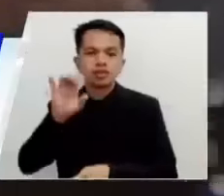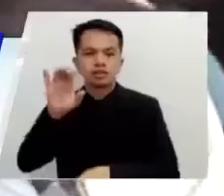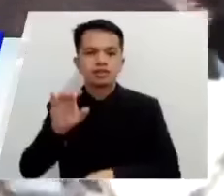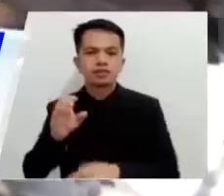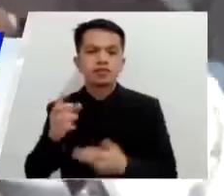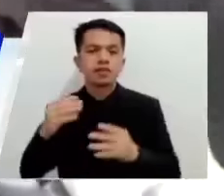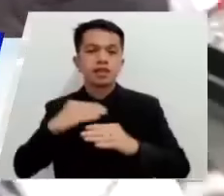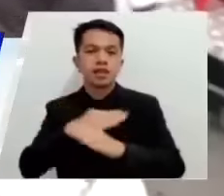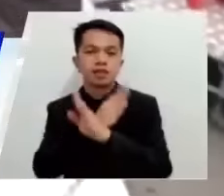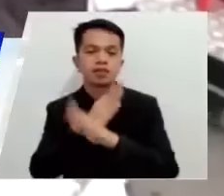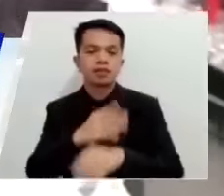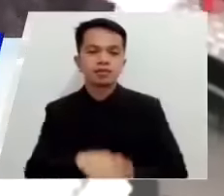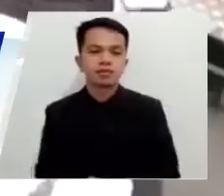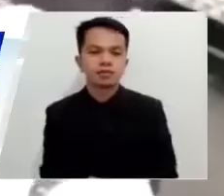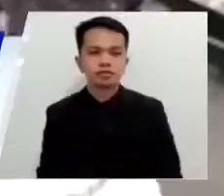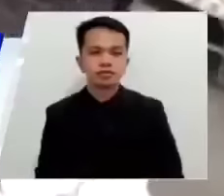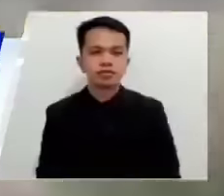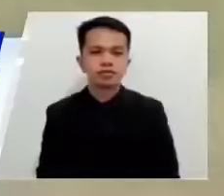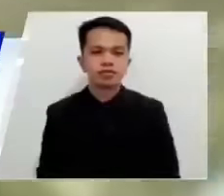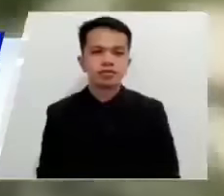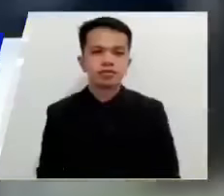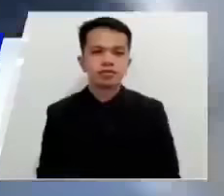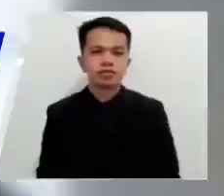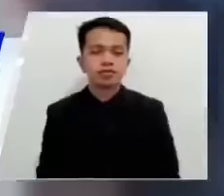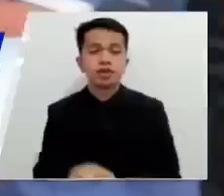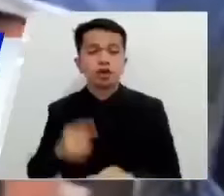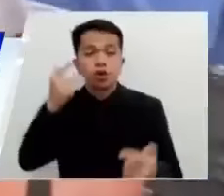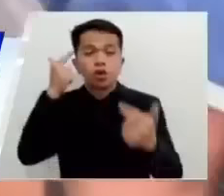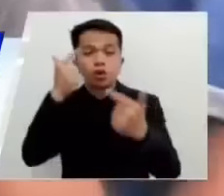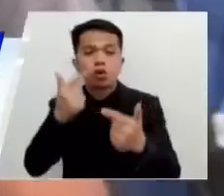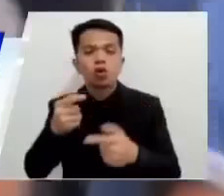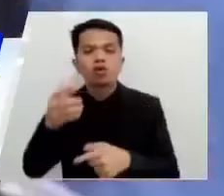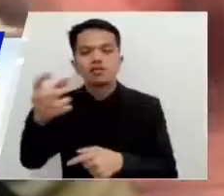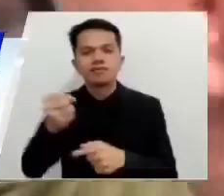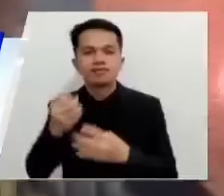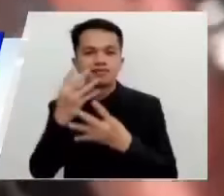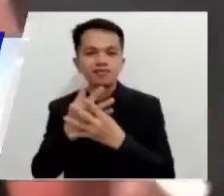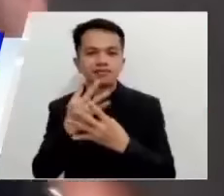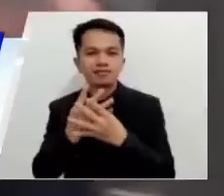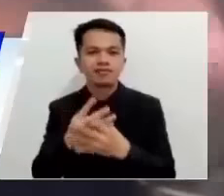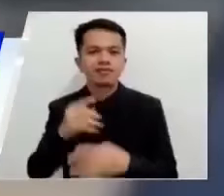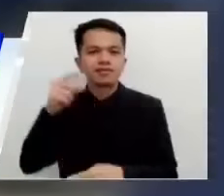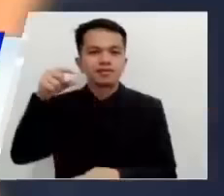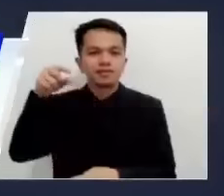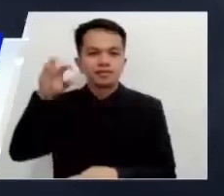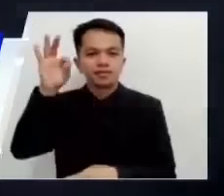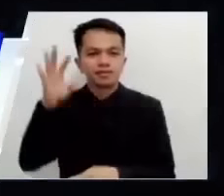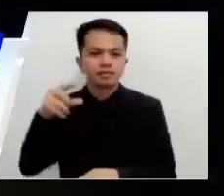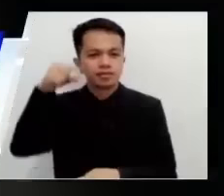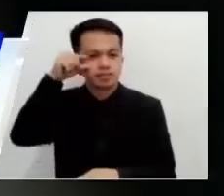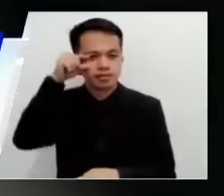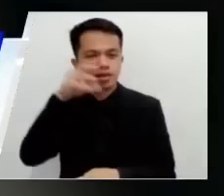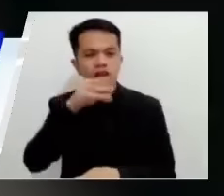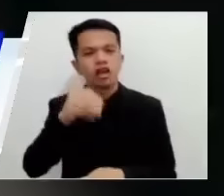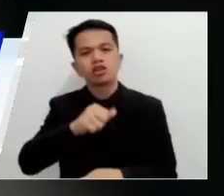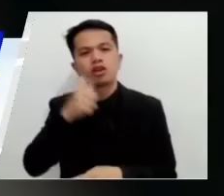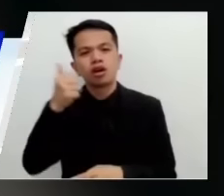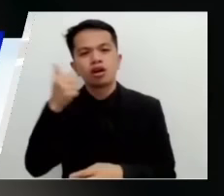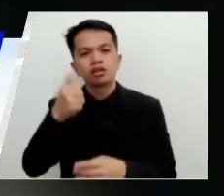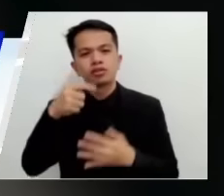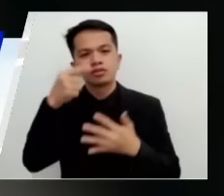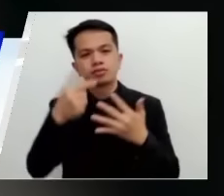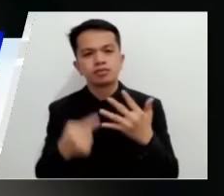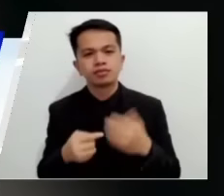City. Mission nilang maaresto si KOJC founder Pastor Apollo Quiboloy at iba pang akusado. At